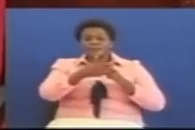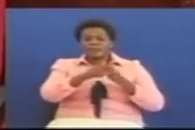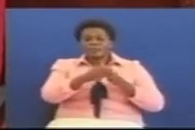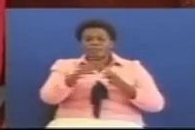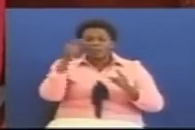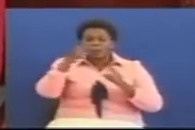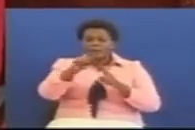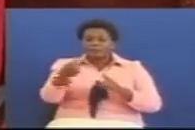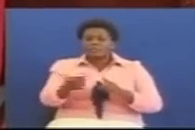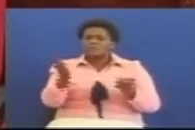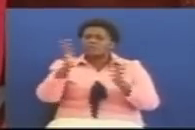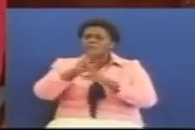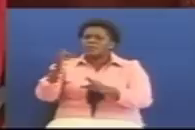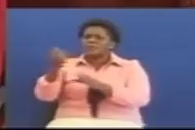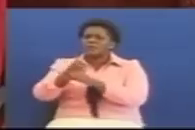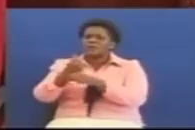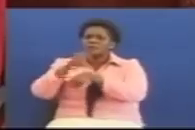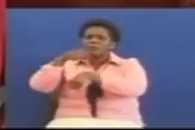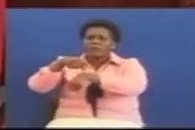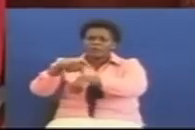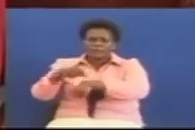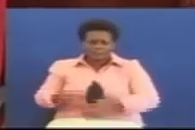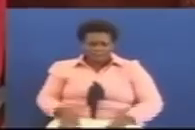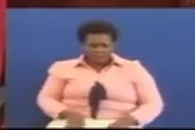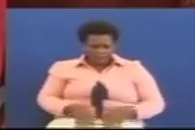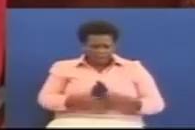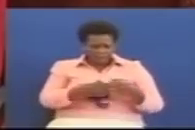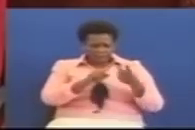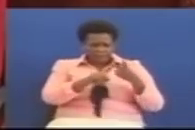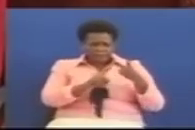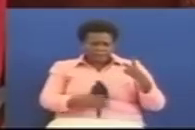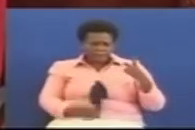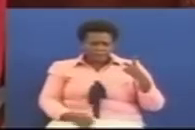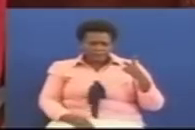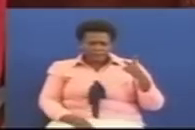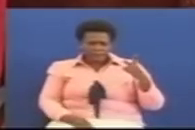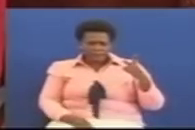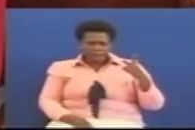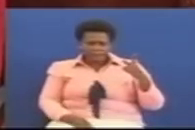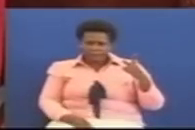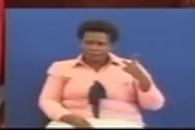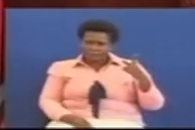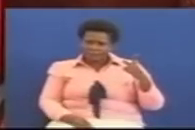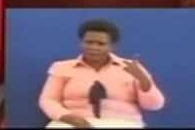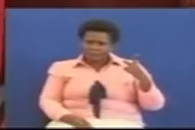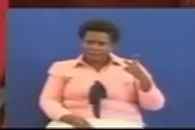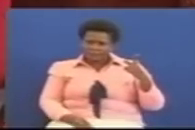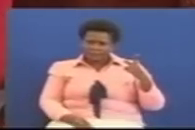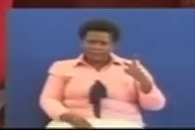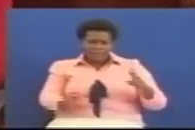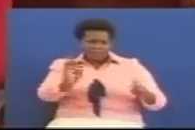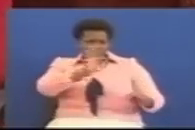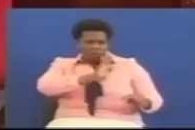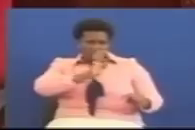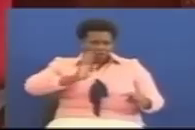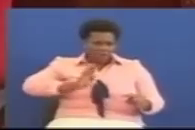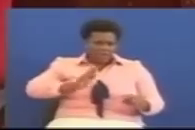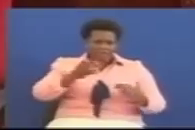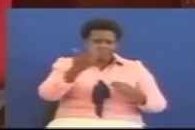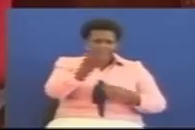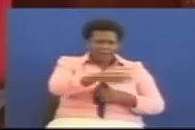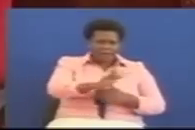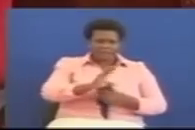muda unaotakiwa? Swali la pili, vyombo vya watumia maji, mfano bodi za maji, mamlaka